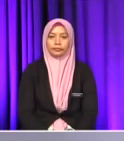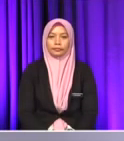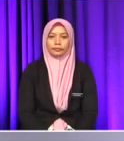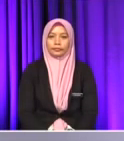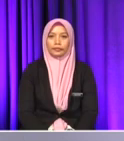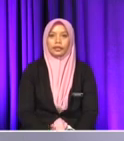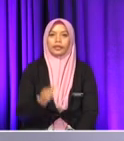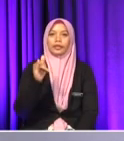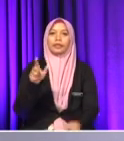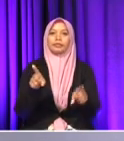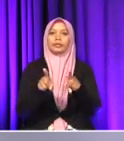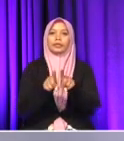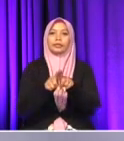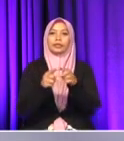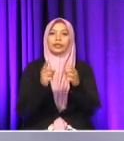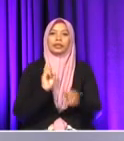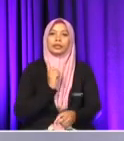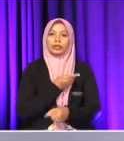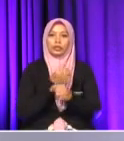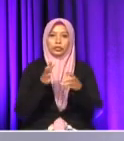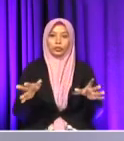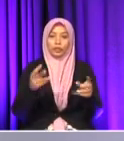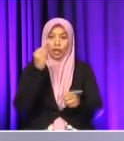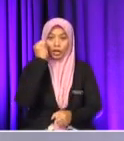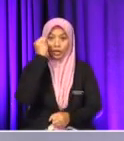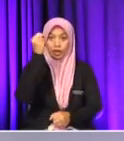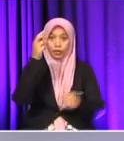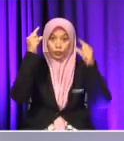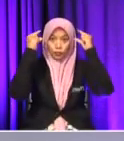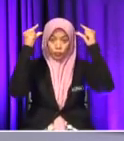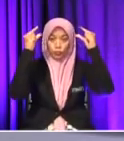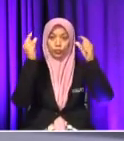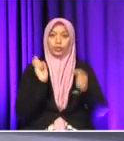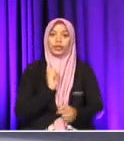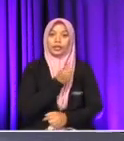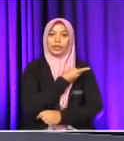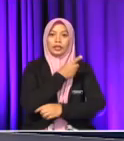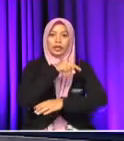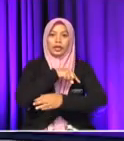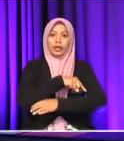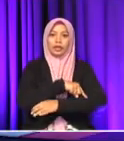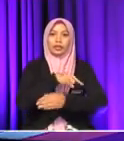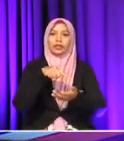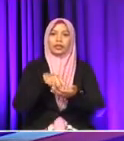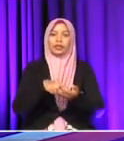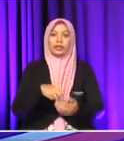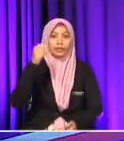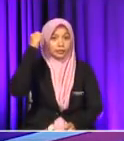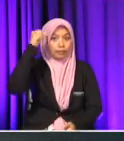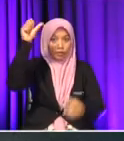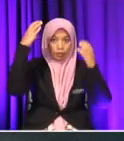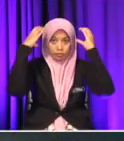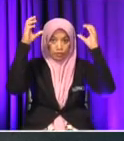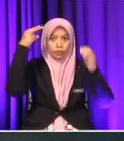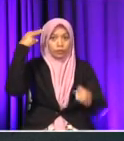ya sama-sama kita sudah pun tuntun Siapakah guru kita hari ini yaitu Halim Assalamualaikum cek walim